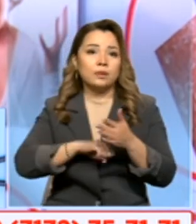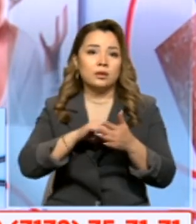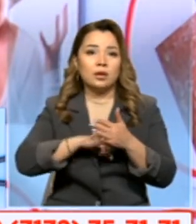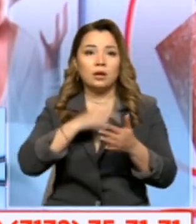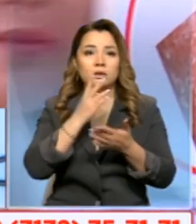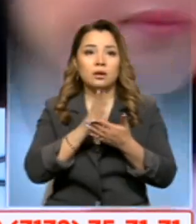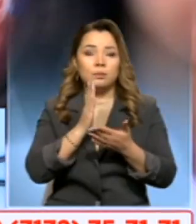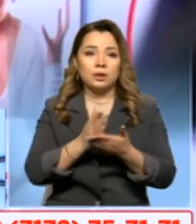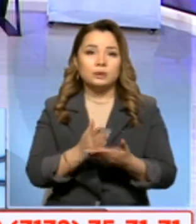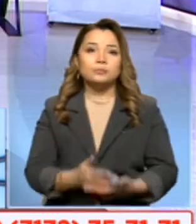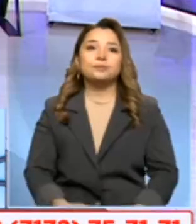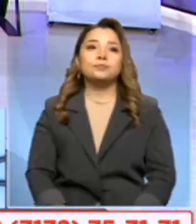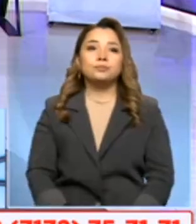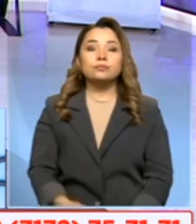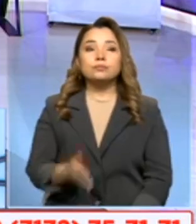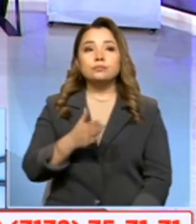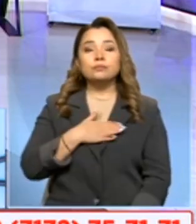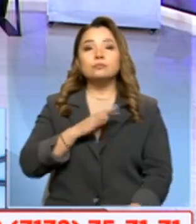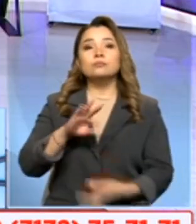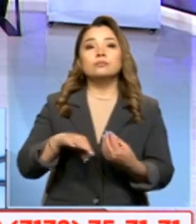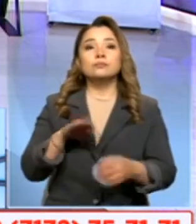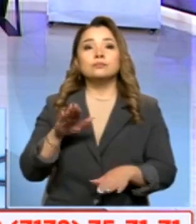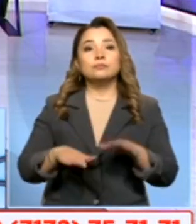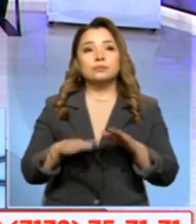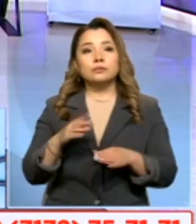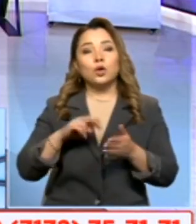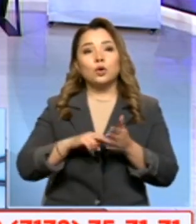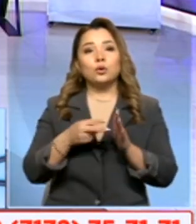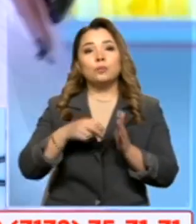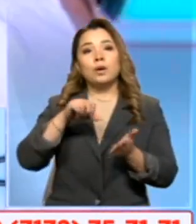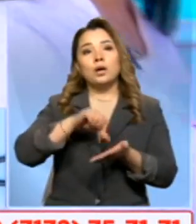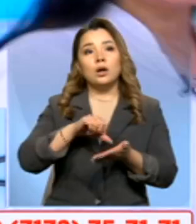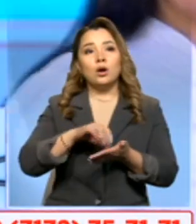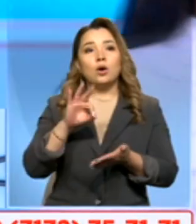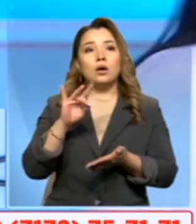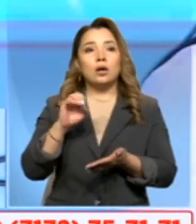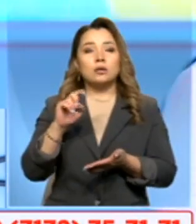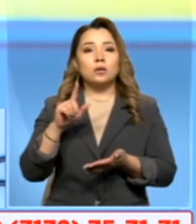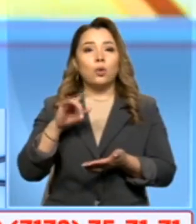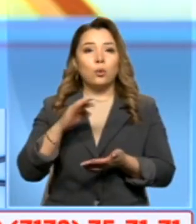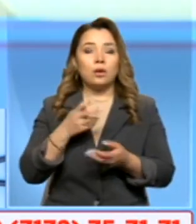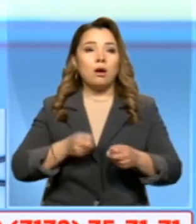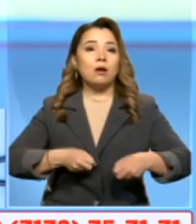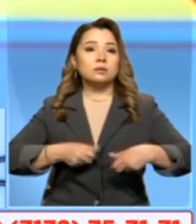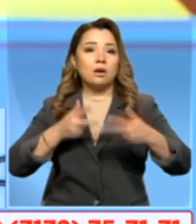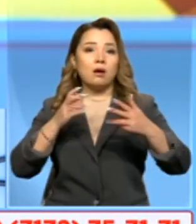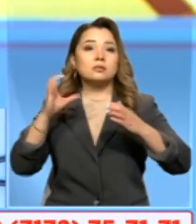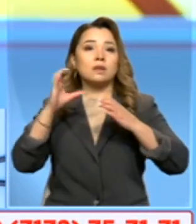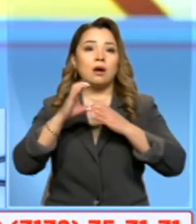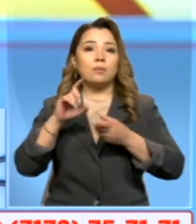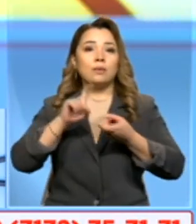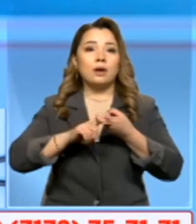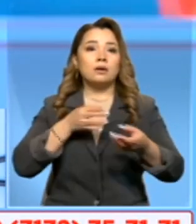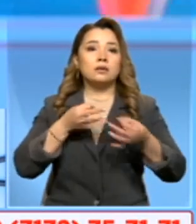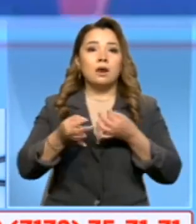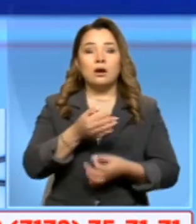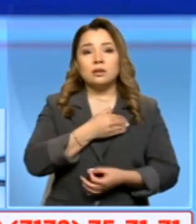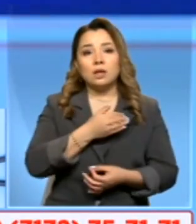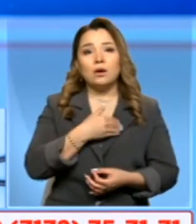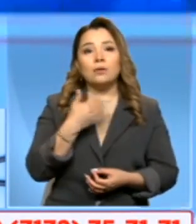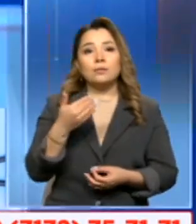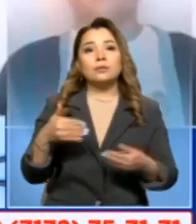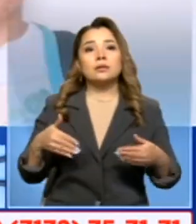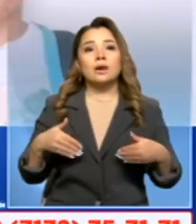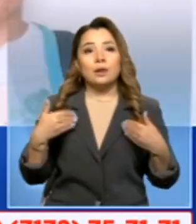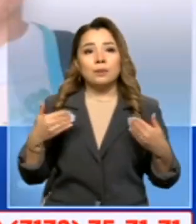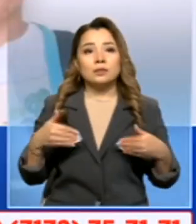тигізеді. Түсінікті. Біздің артықтан арыл жобасының тағы бір қатысушысы Оразгүл Мақсұт қазір скайп арқылы байланысқа шыққалы тұр. Оразгүл